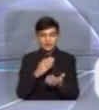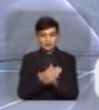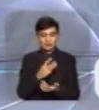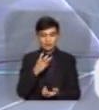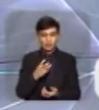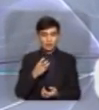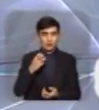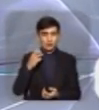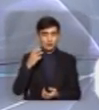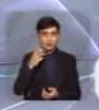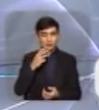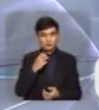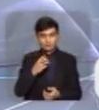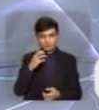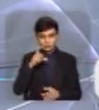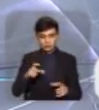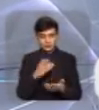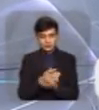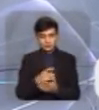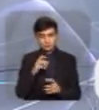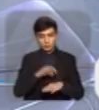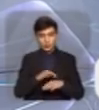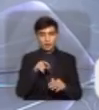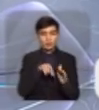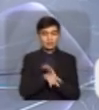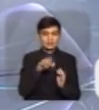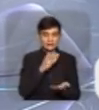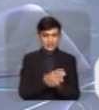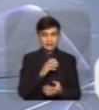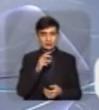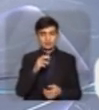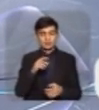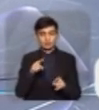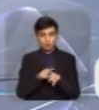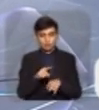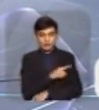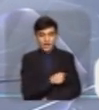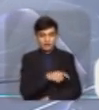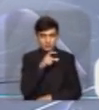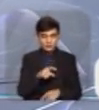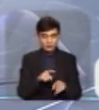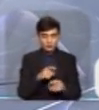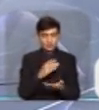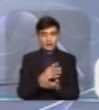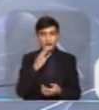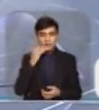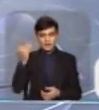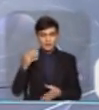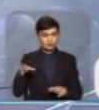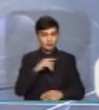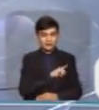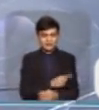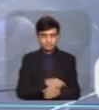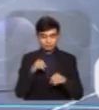300. Среди них есть даже медики. Американские ученые приступают к разработке вакцины, а власти Китая бросили все силы,